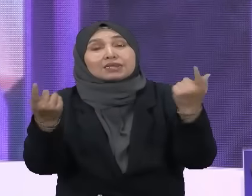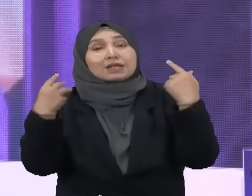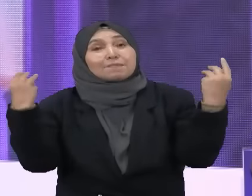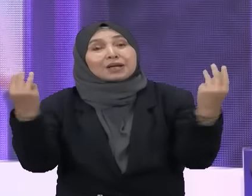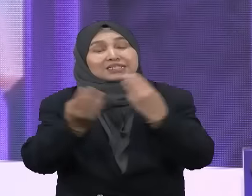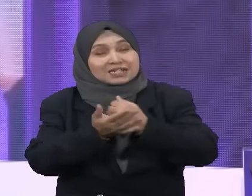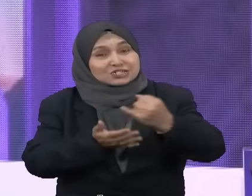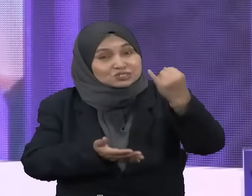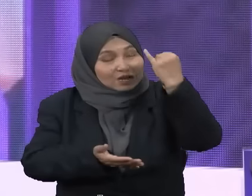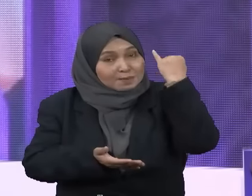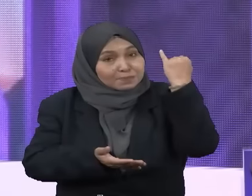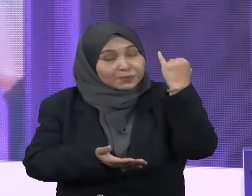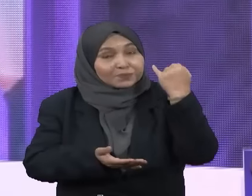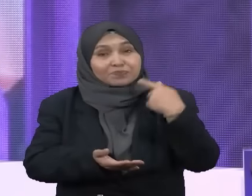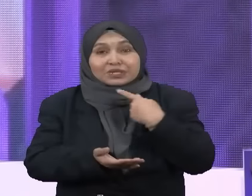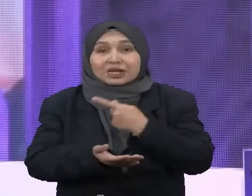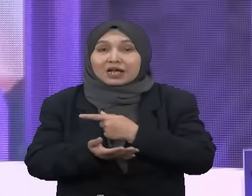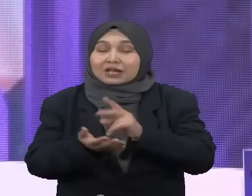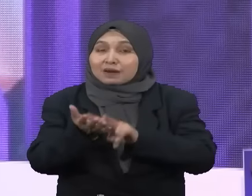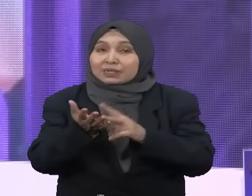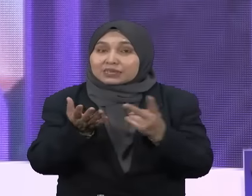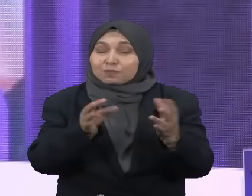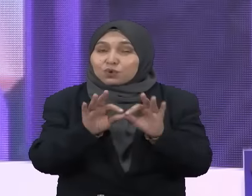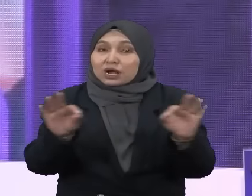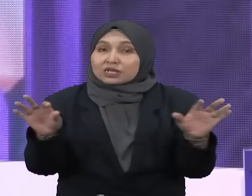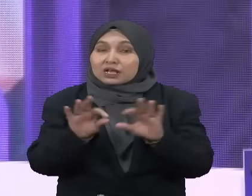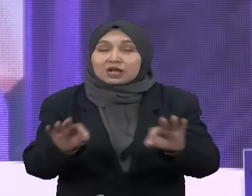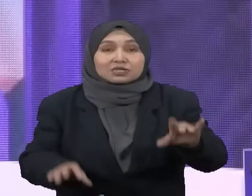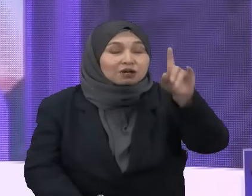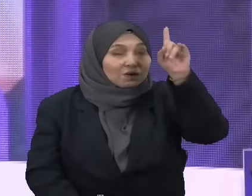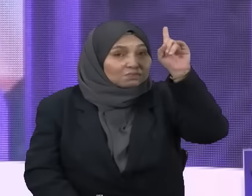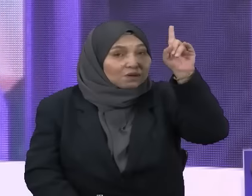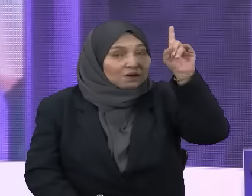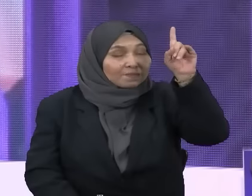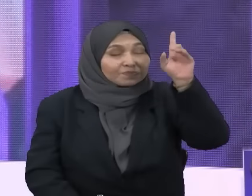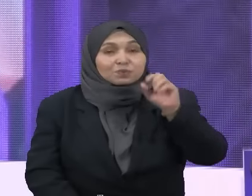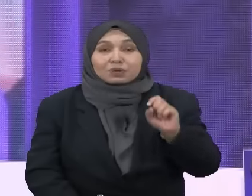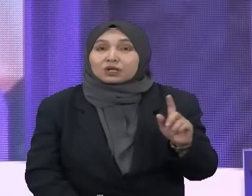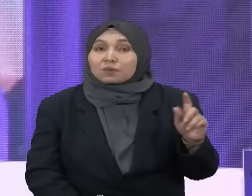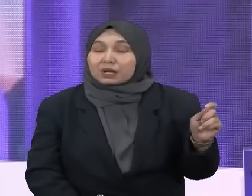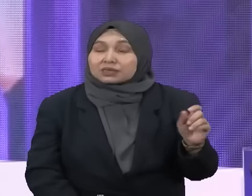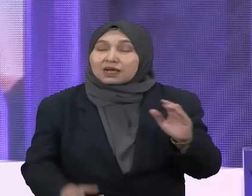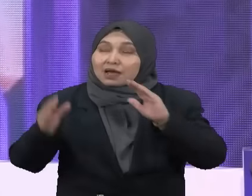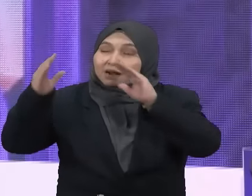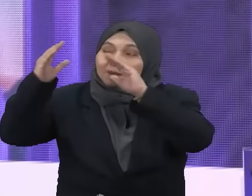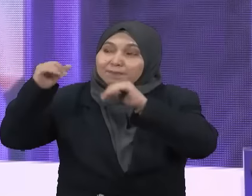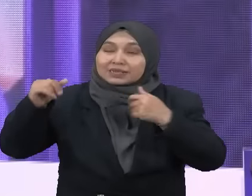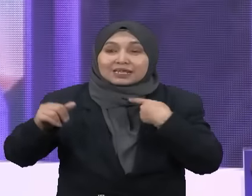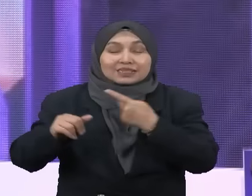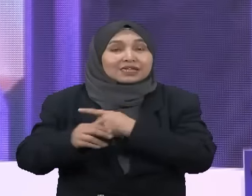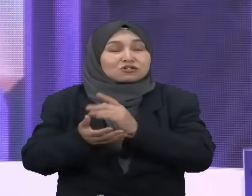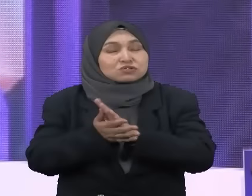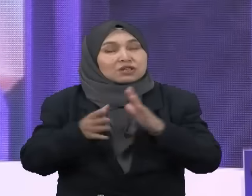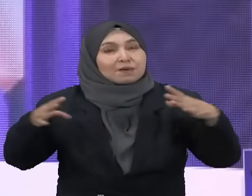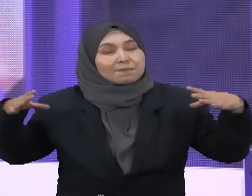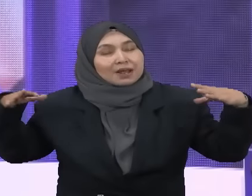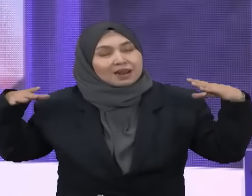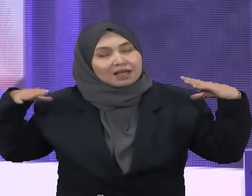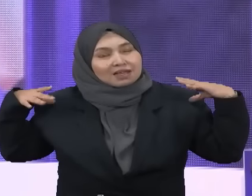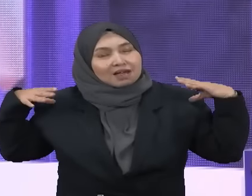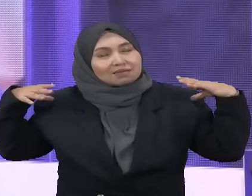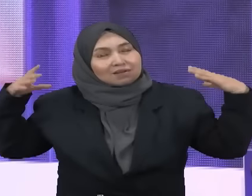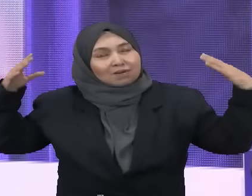ilmu di mana kita akan mentadabbur ayat-ayat Allah Subhanahu wa taala. Harapan kita adalah supaya malaikat